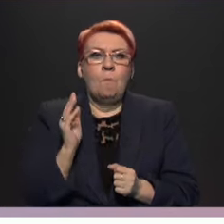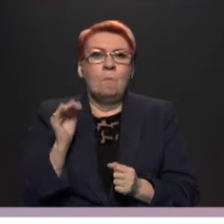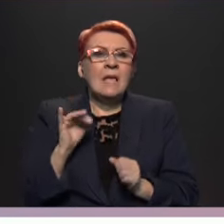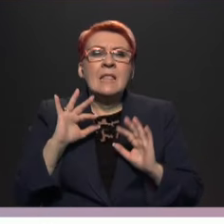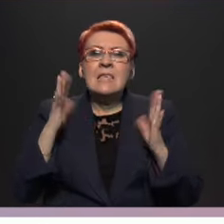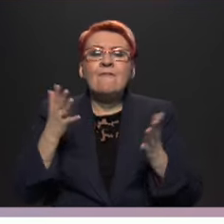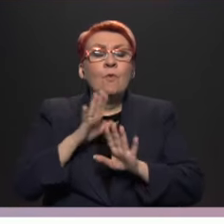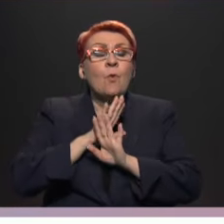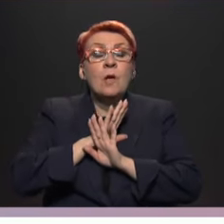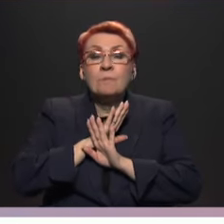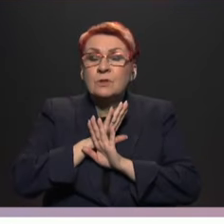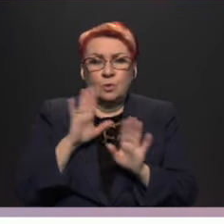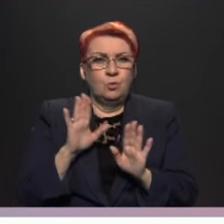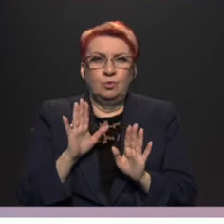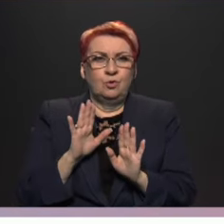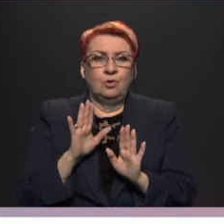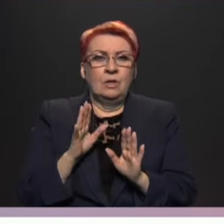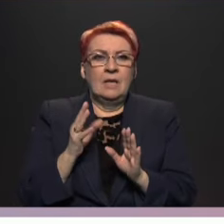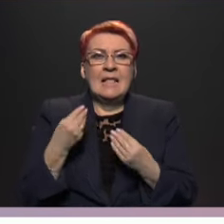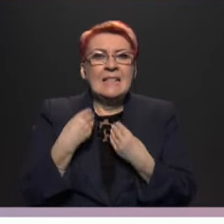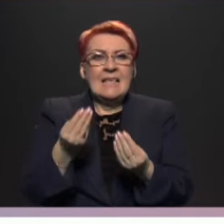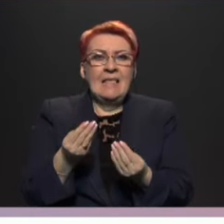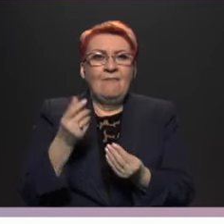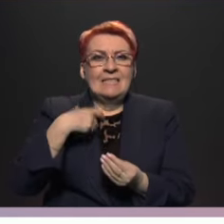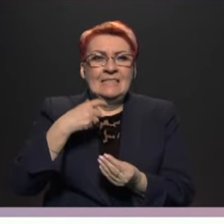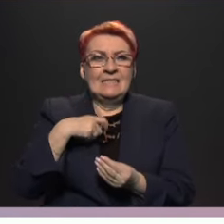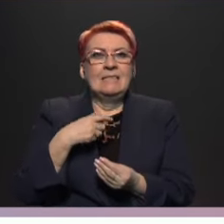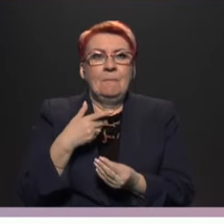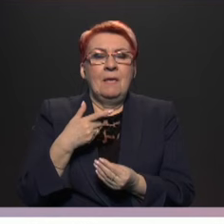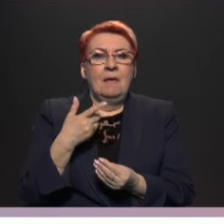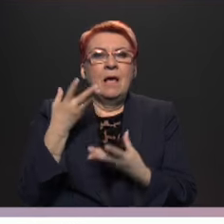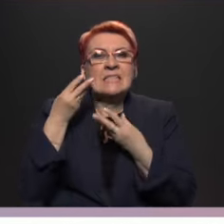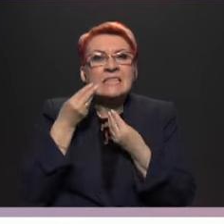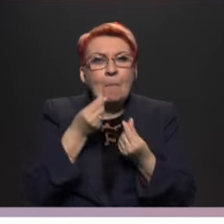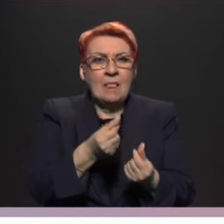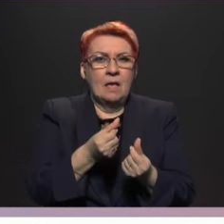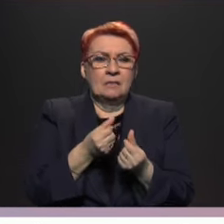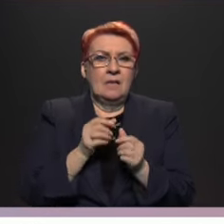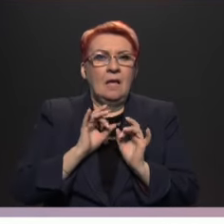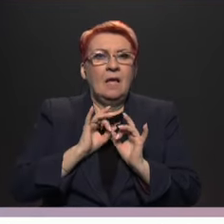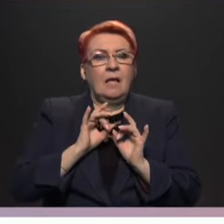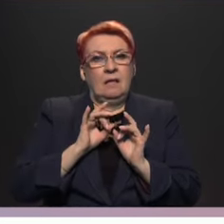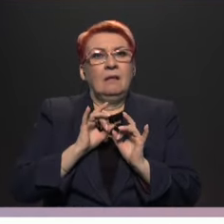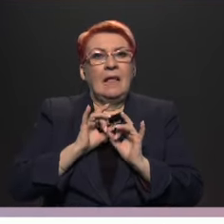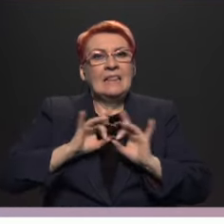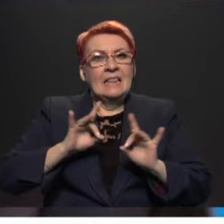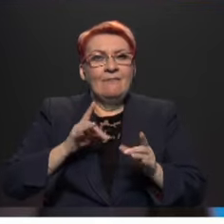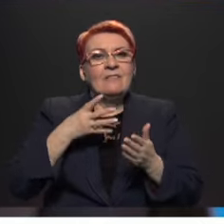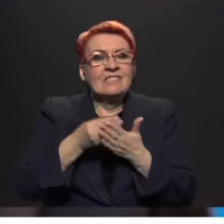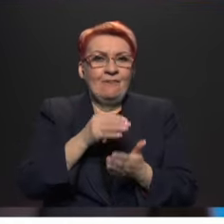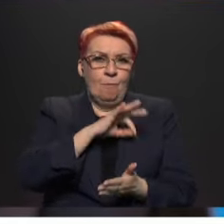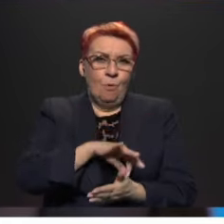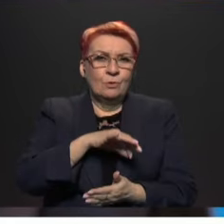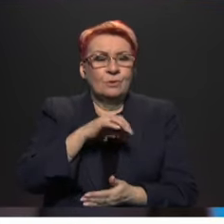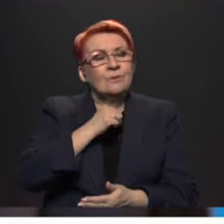не давать себе соблазна толковать это как-то в свою пользу. Спасибо